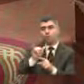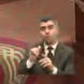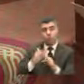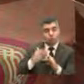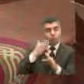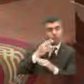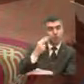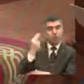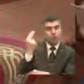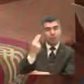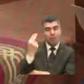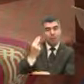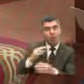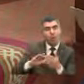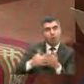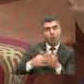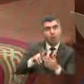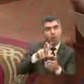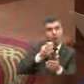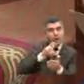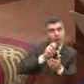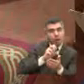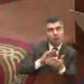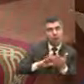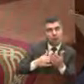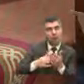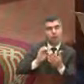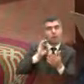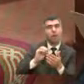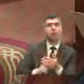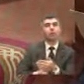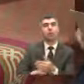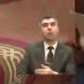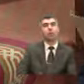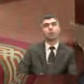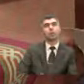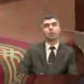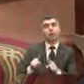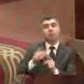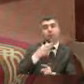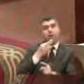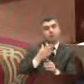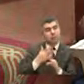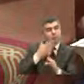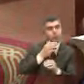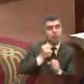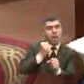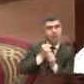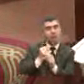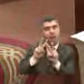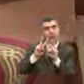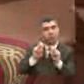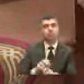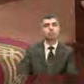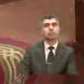ذاتية وحياتية والتمكن ورفع القدرات ديالهم ايضا لولوج سوق الشغل. غير ما